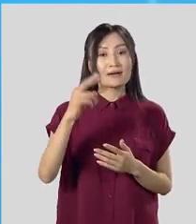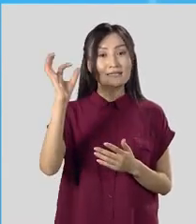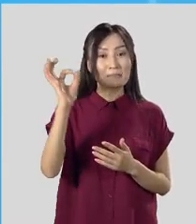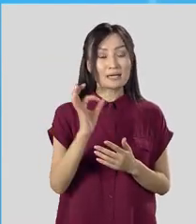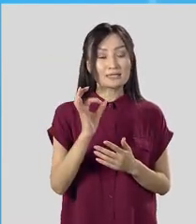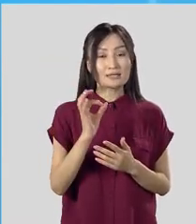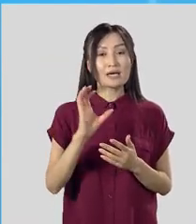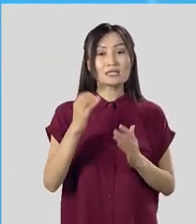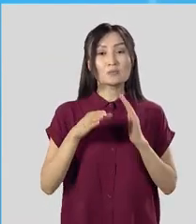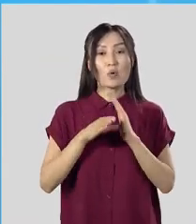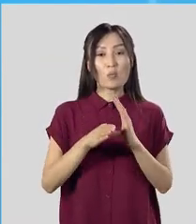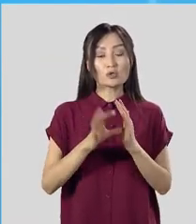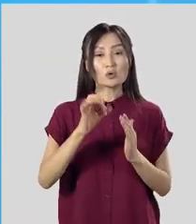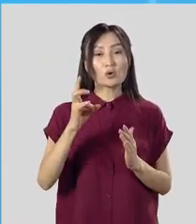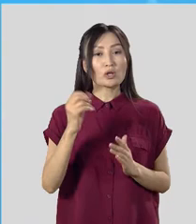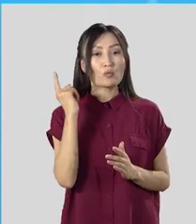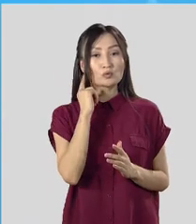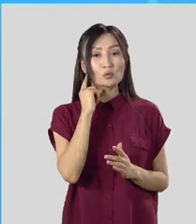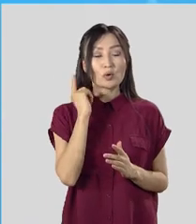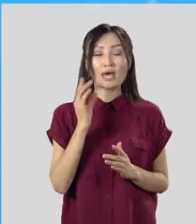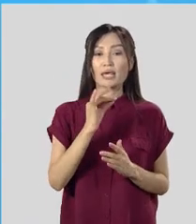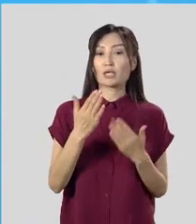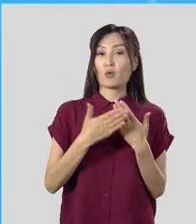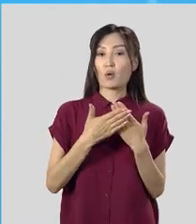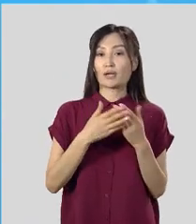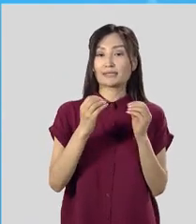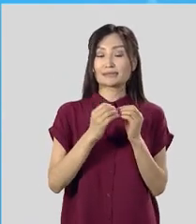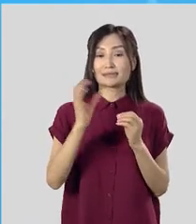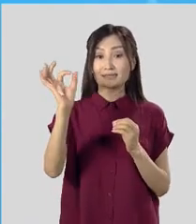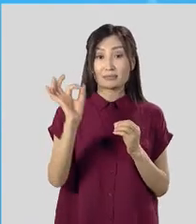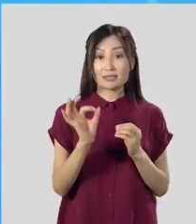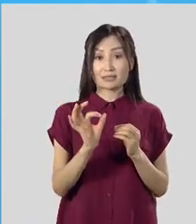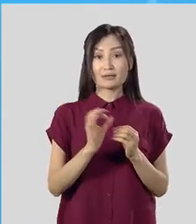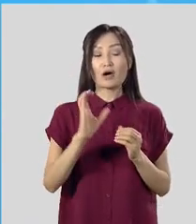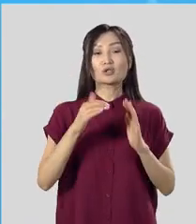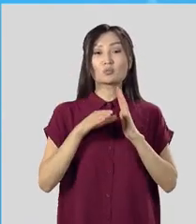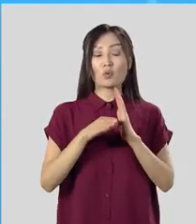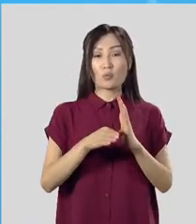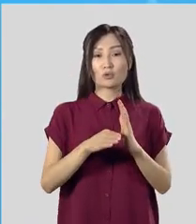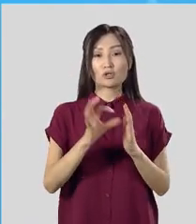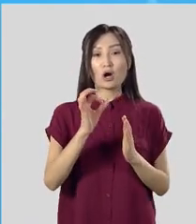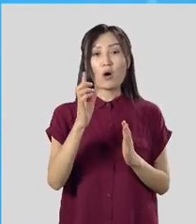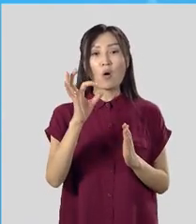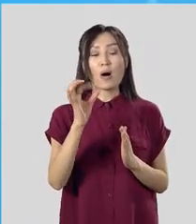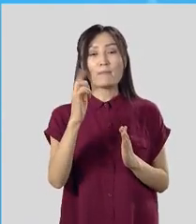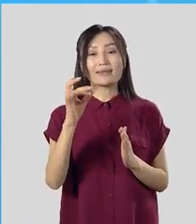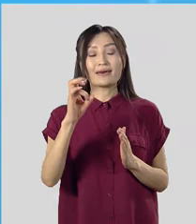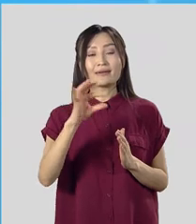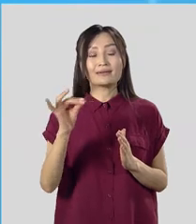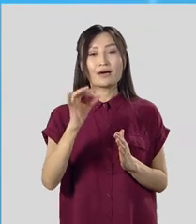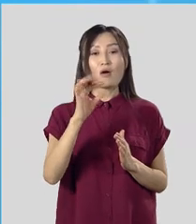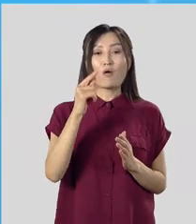с помощью органов слуха и около 10 процентов с помощью обоняния и вкуса